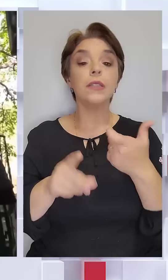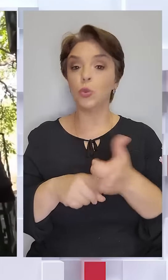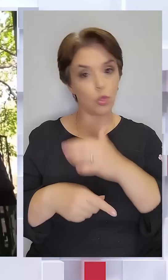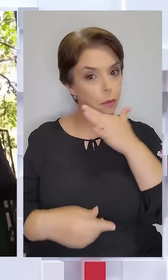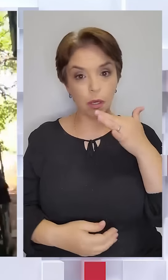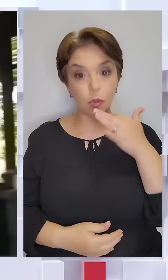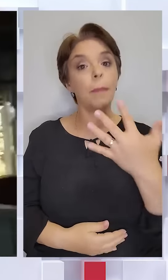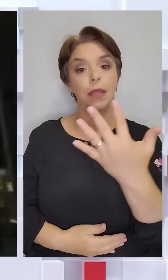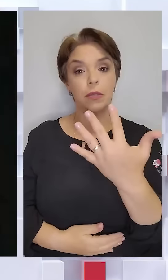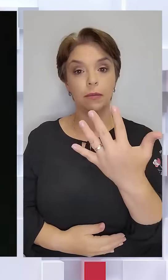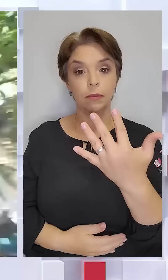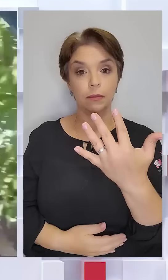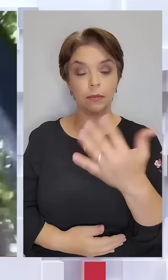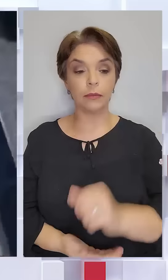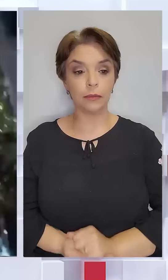багато.